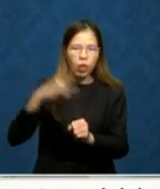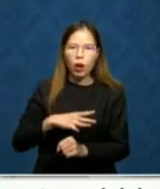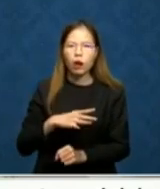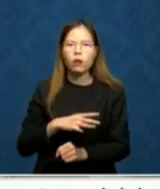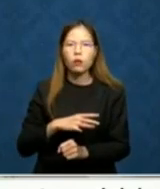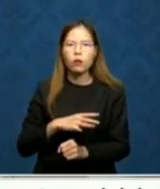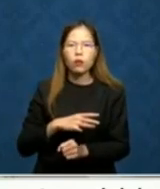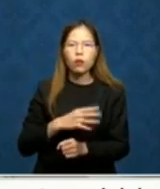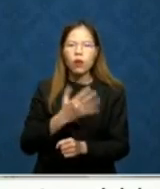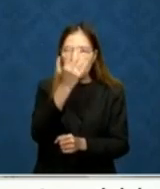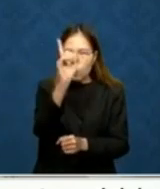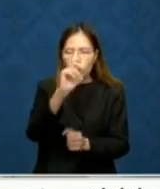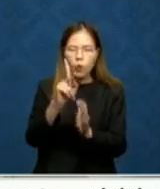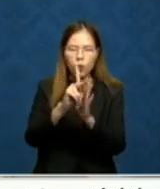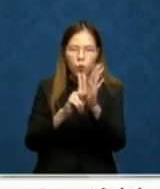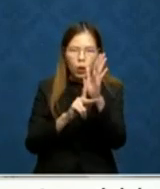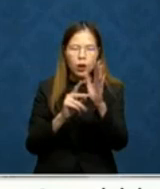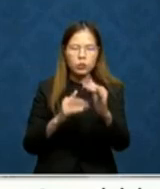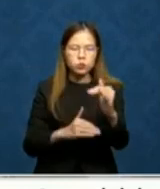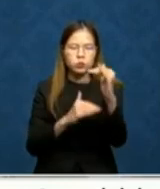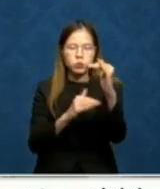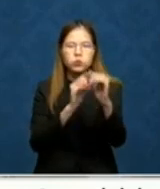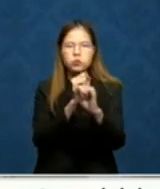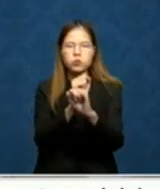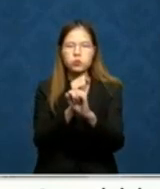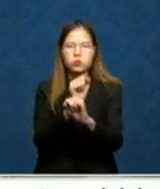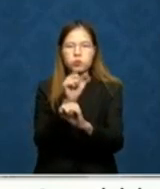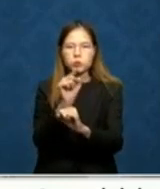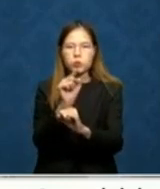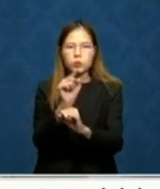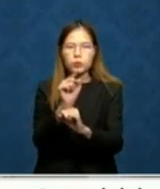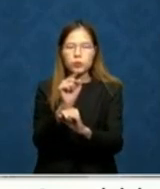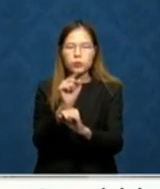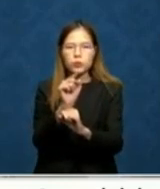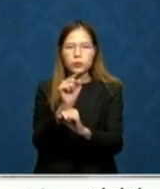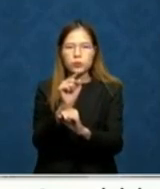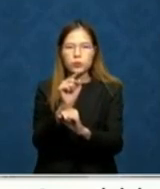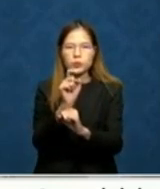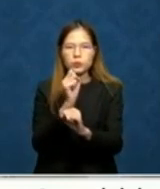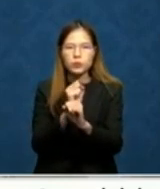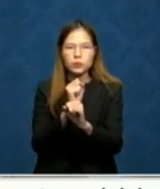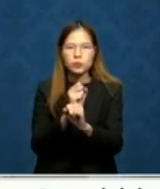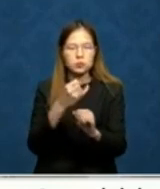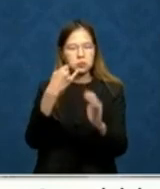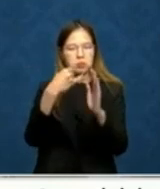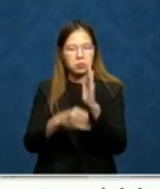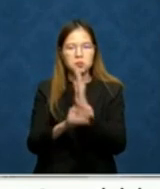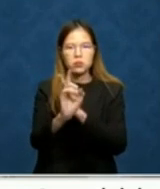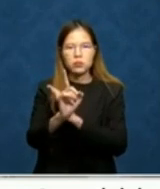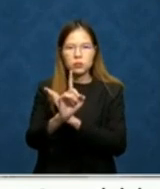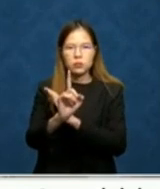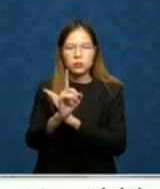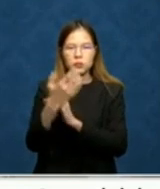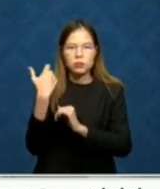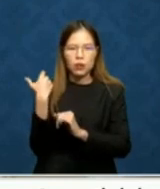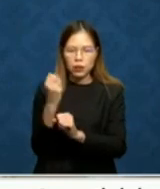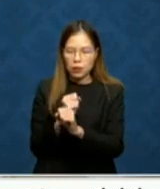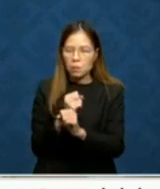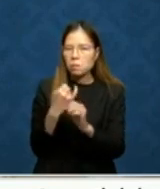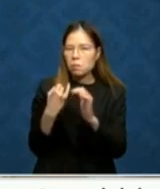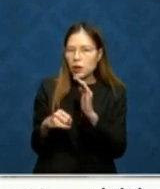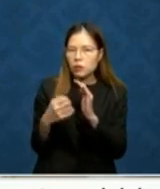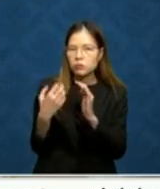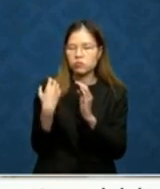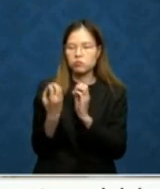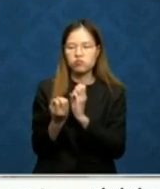ขึ้นซึ่งกฎหมายที่มีการกำหนดให้กระทำลักในลักษณะดังกล่าวมีความผิดนั้นมีเพียงฐานความผิดก่อความเดือด